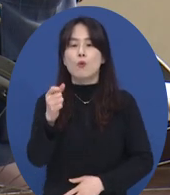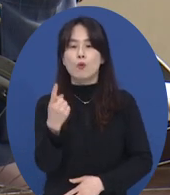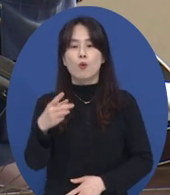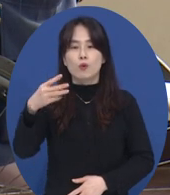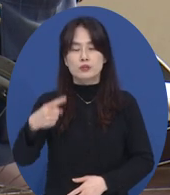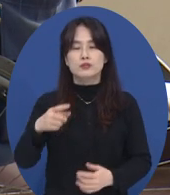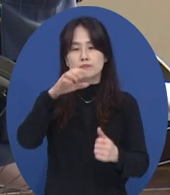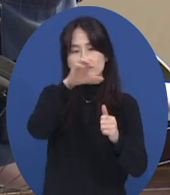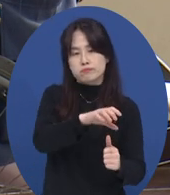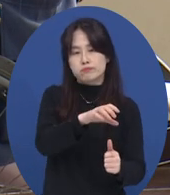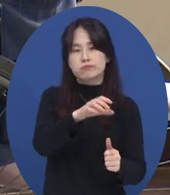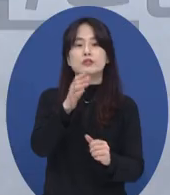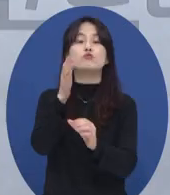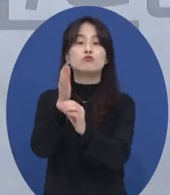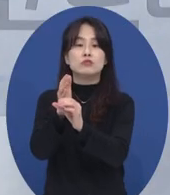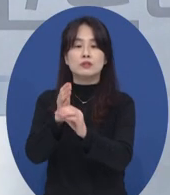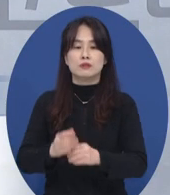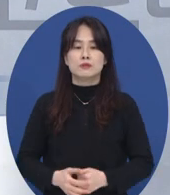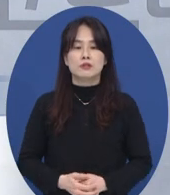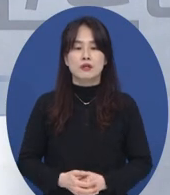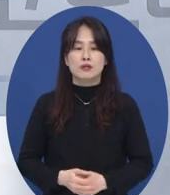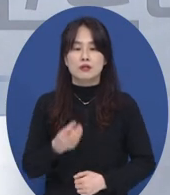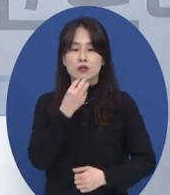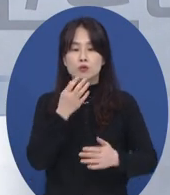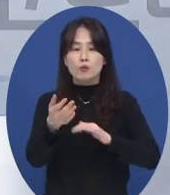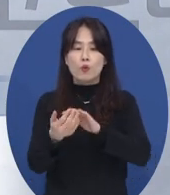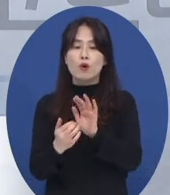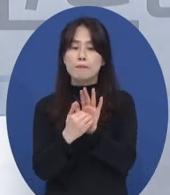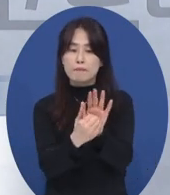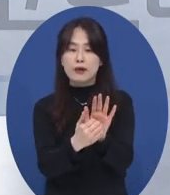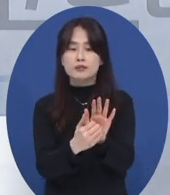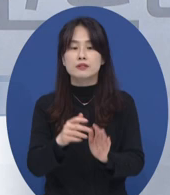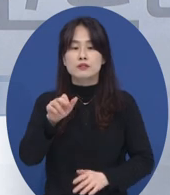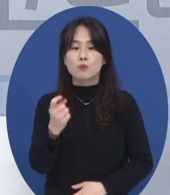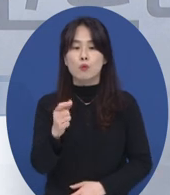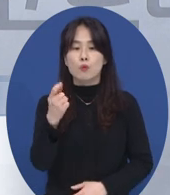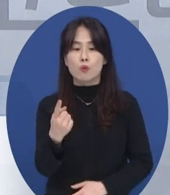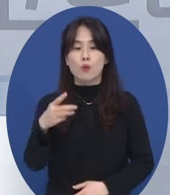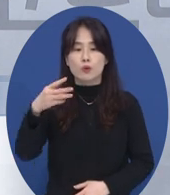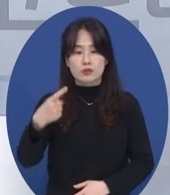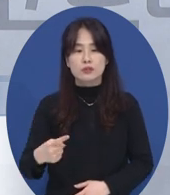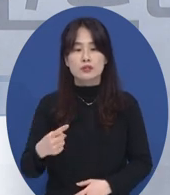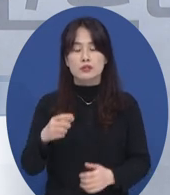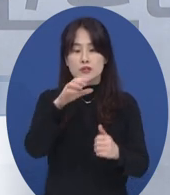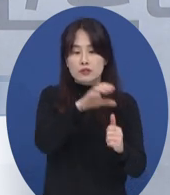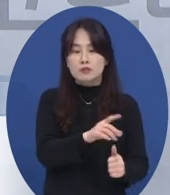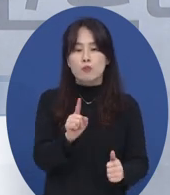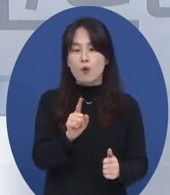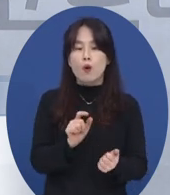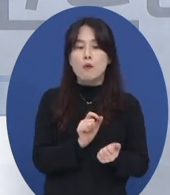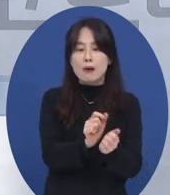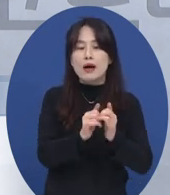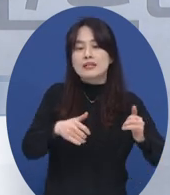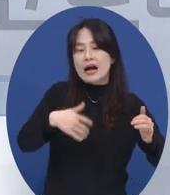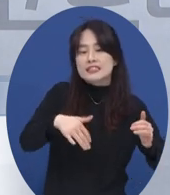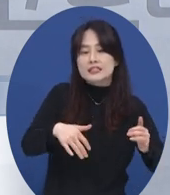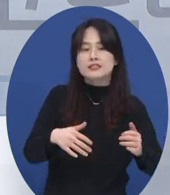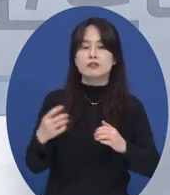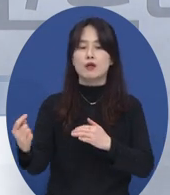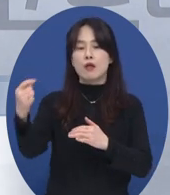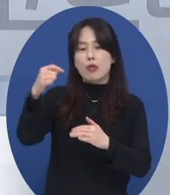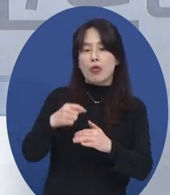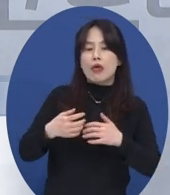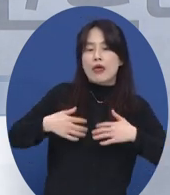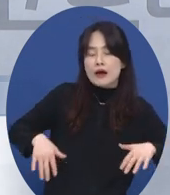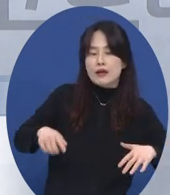추진하고 있다고 밝혔습니다. 경기도의 예방적 코호트 격리는 역으로 감염자가 없는 취약시설을 외부 감염